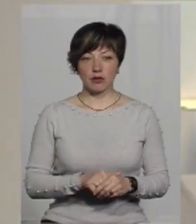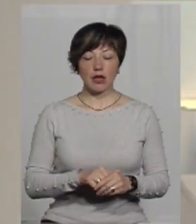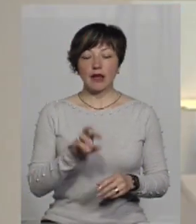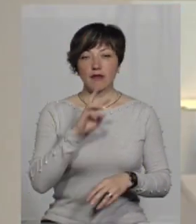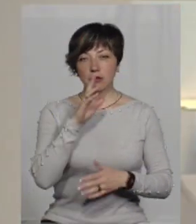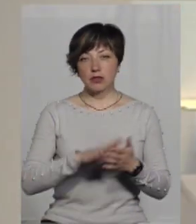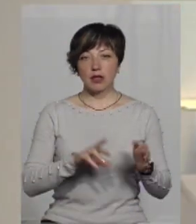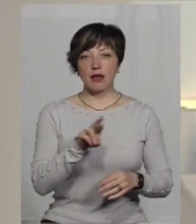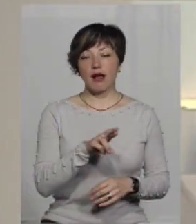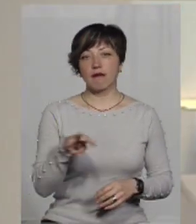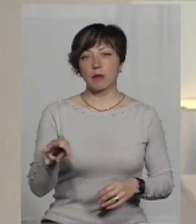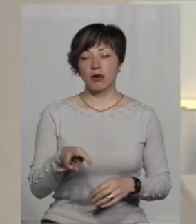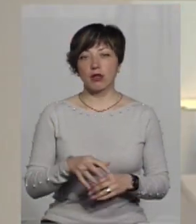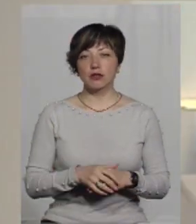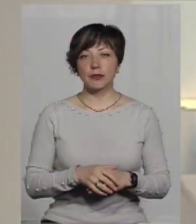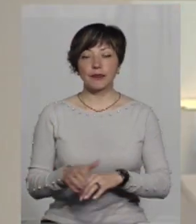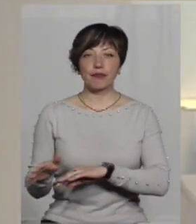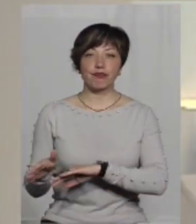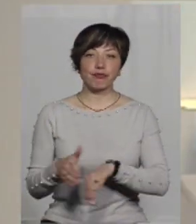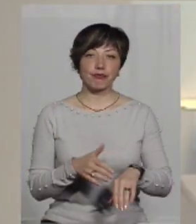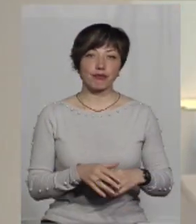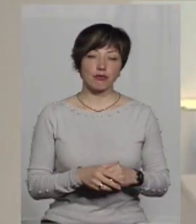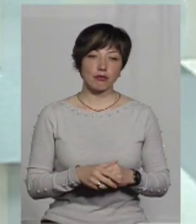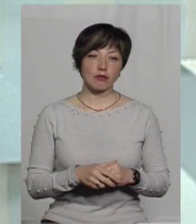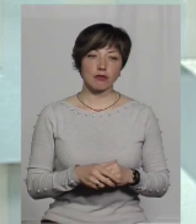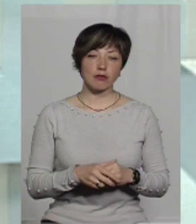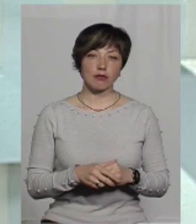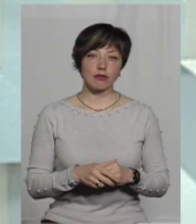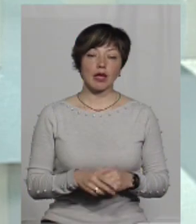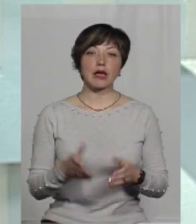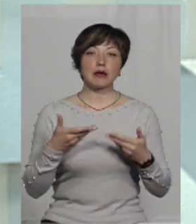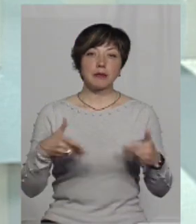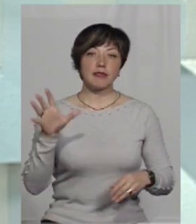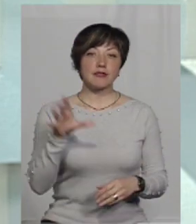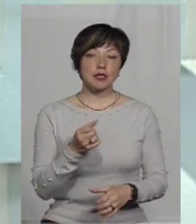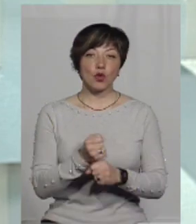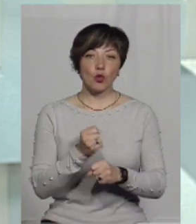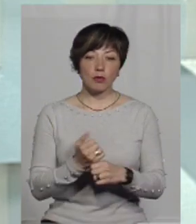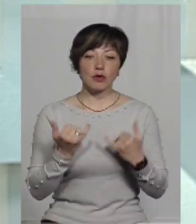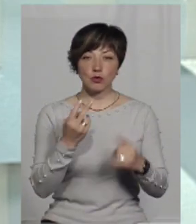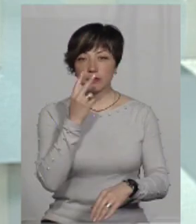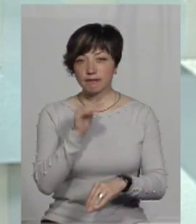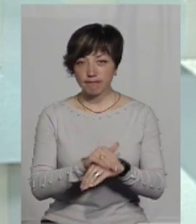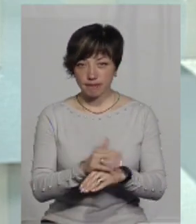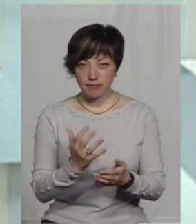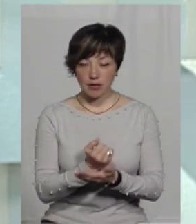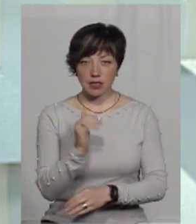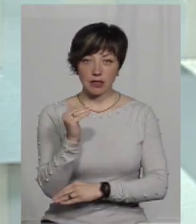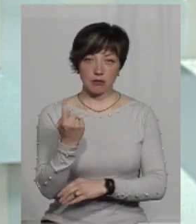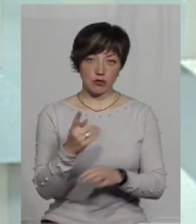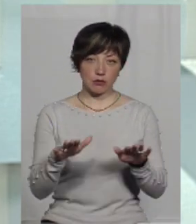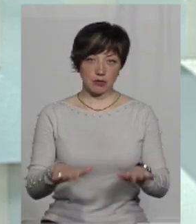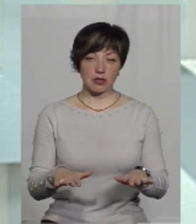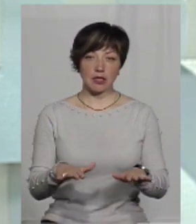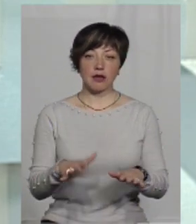Яків Миколайович, вибачаюсь. Тобто, ми все робимо для того, щоб виявити дитину. Це на першому